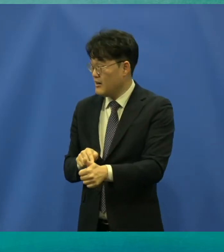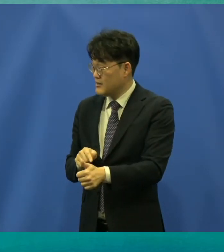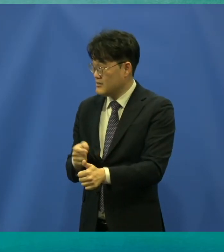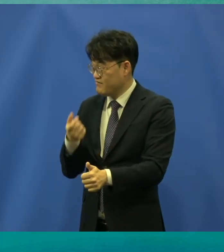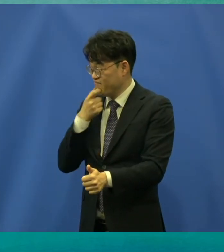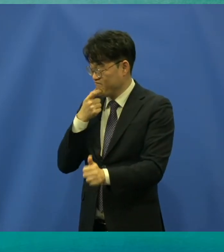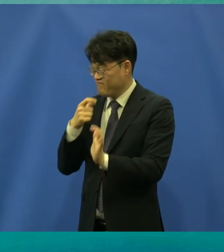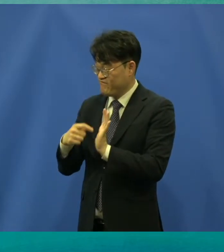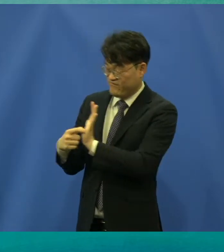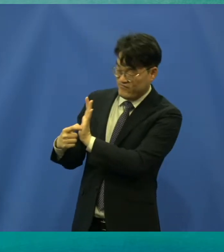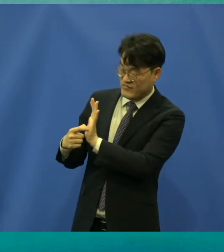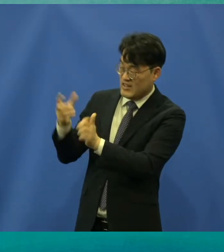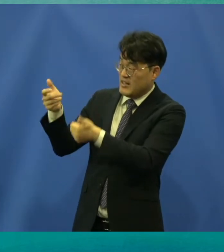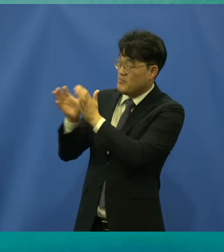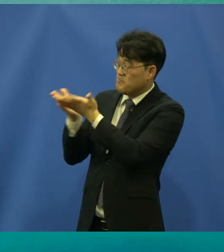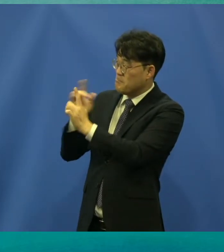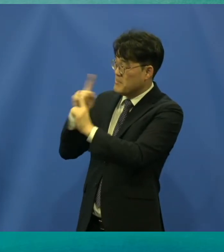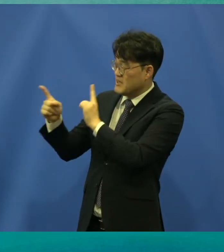도망을 다닌 것입니다.